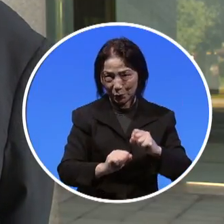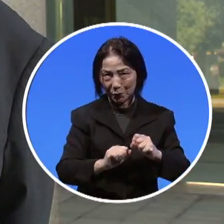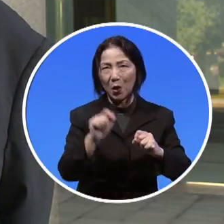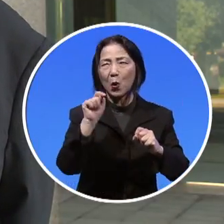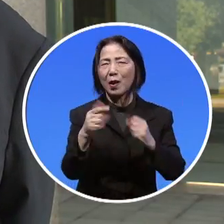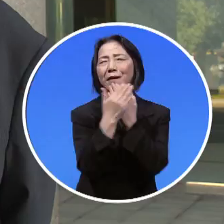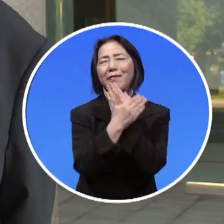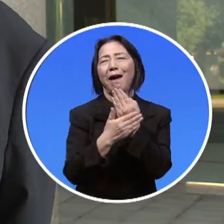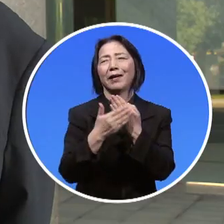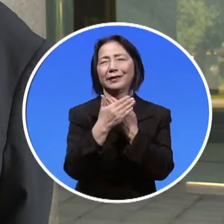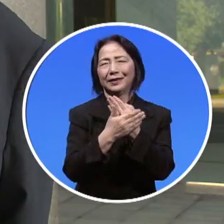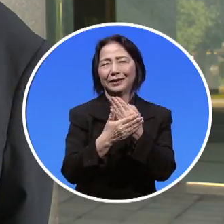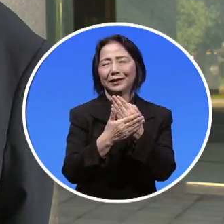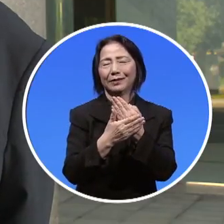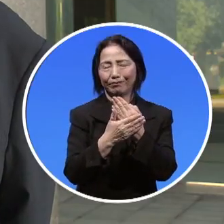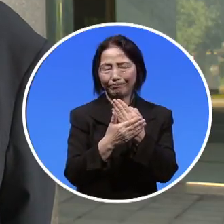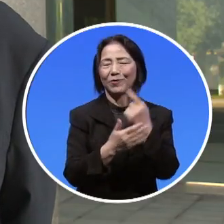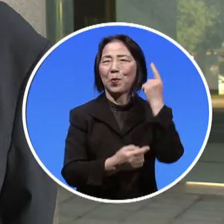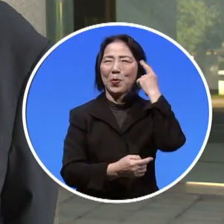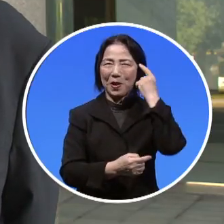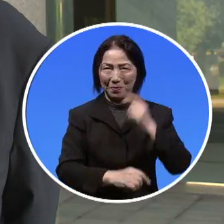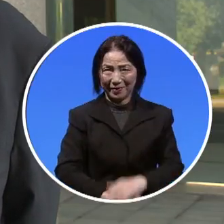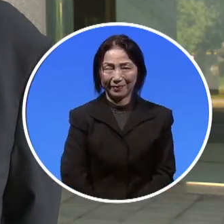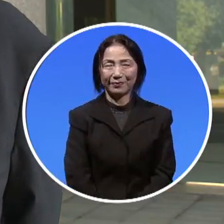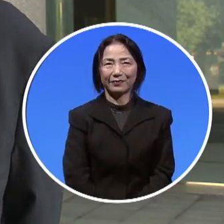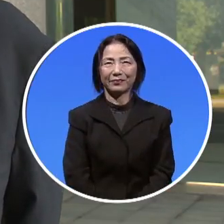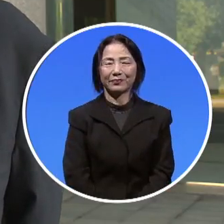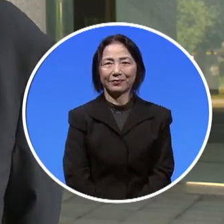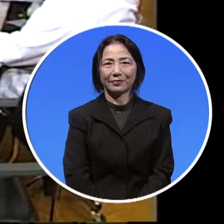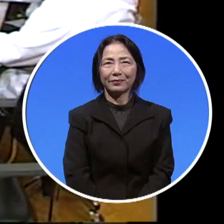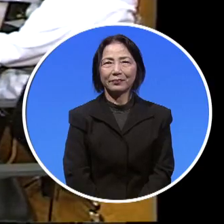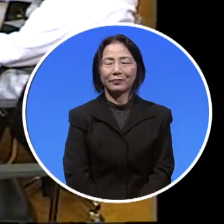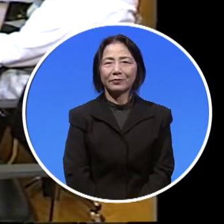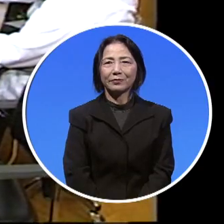ということが大切じゃないかと